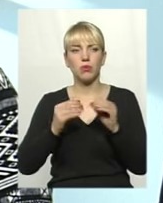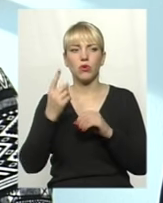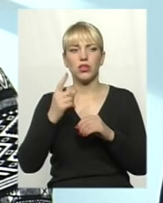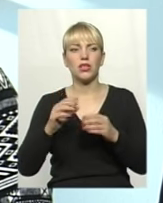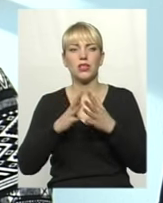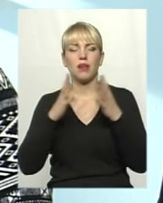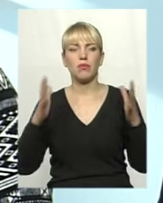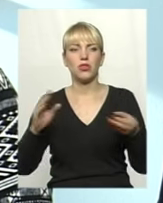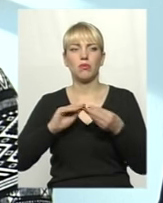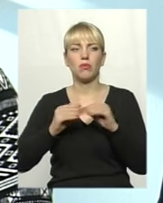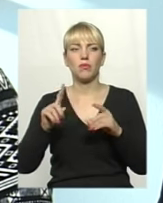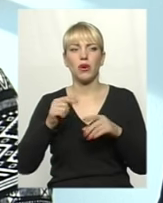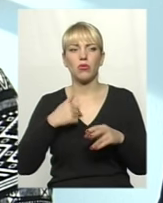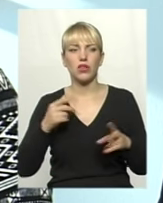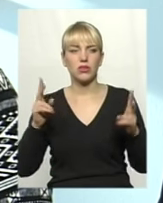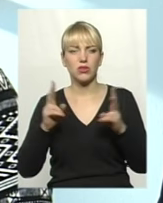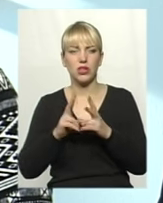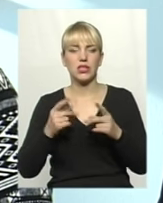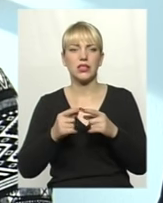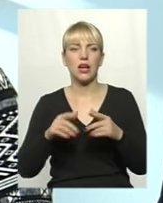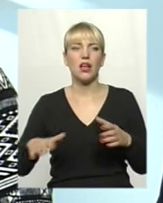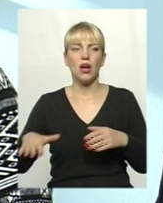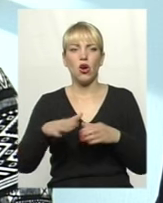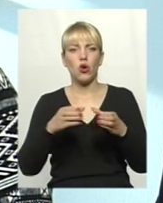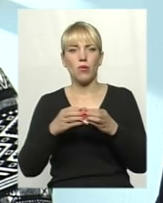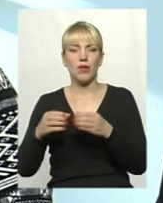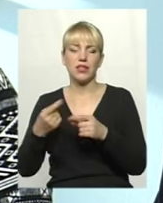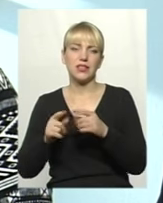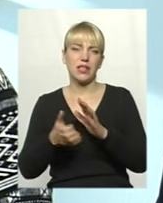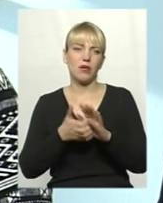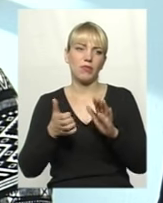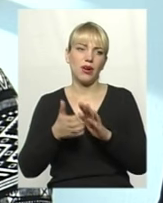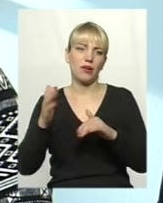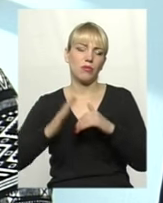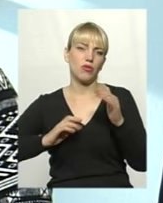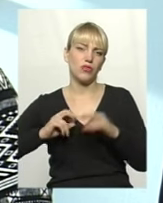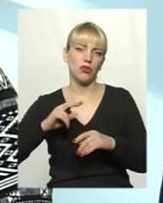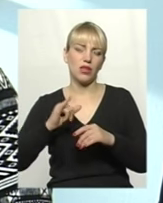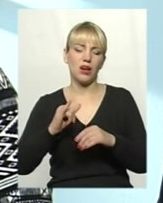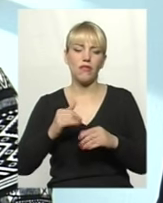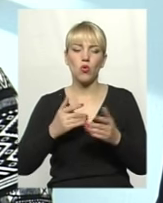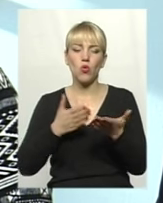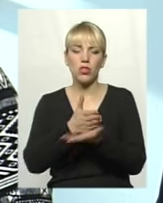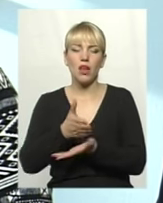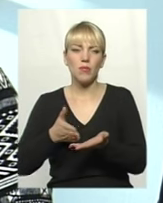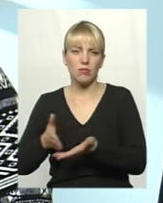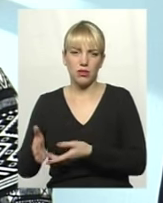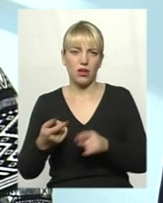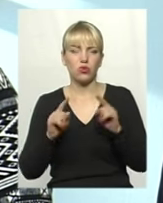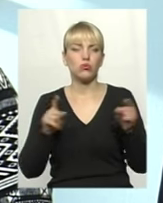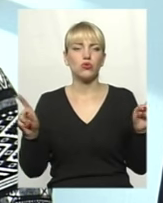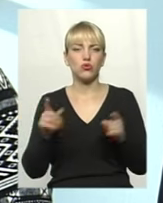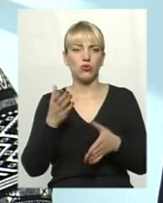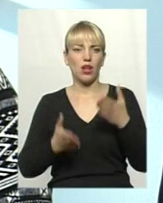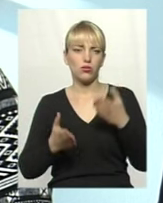найбільших проблем, з якою, я так думаю, зіткнулися громади, це брак професіоналів в певних напрямках. Тому що,